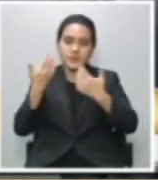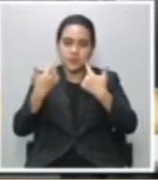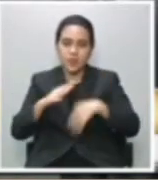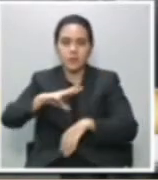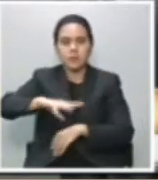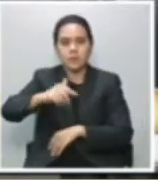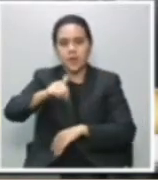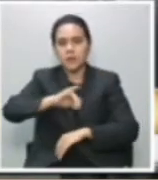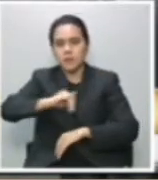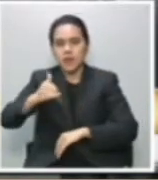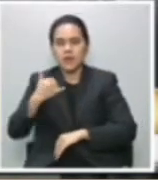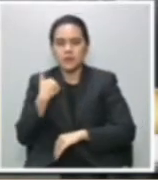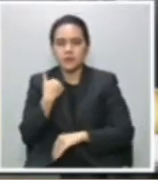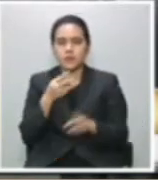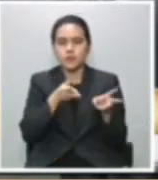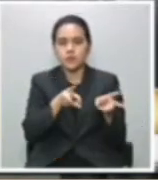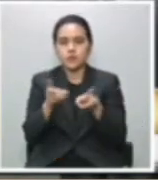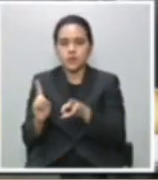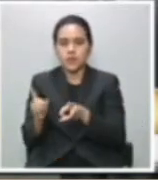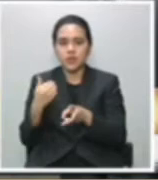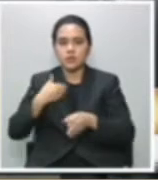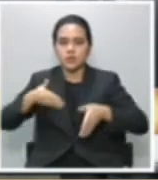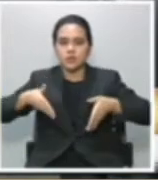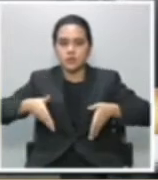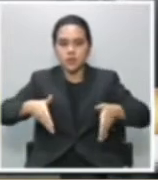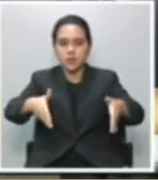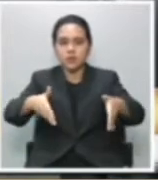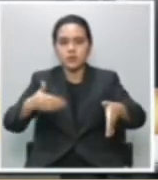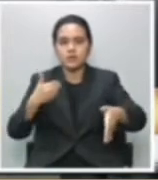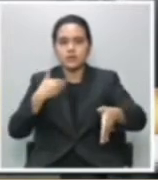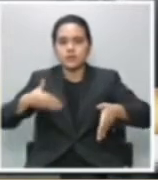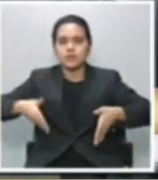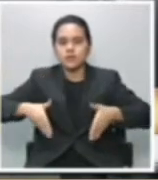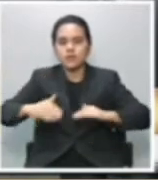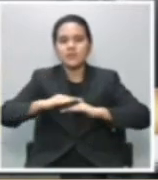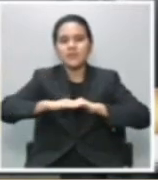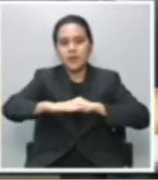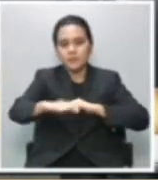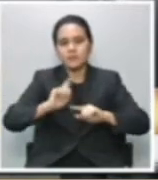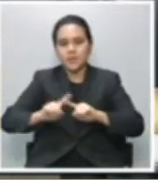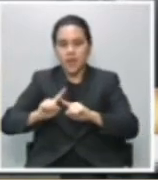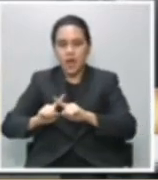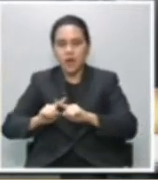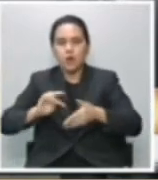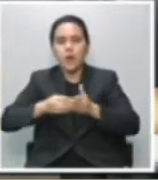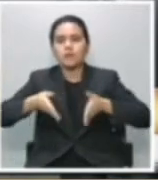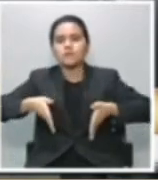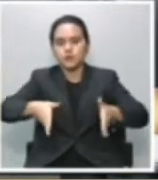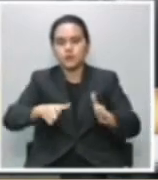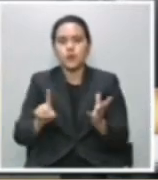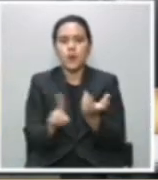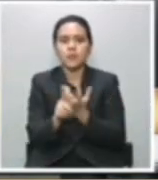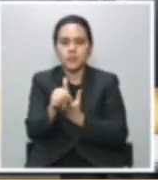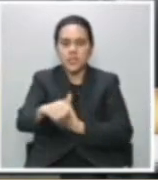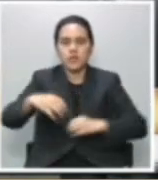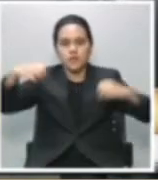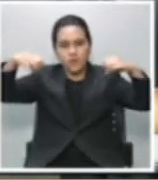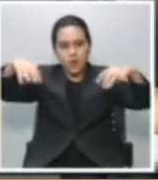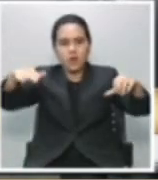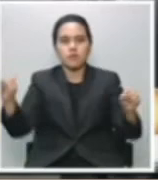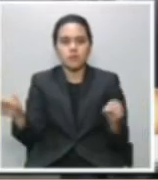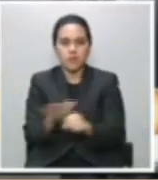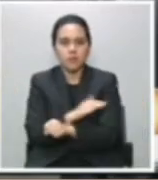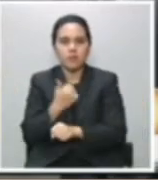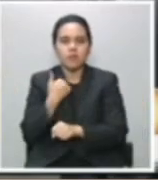นั้นได้ใช้ถนนลาดยางได้ใช้ถนนคอนกรีตถนนดีไฟฟ้าพร้อมน้ำประป